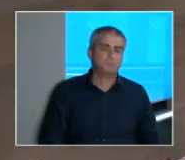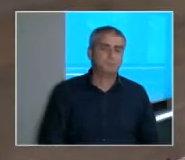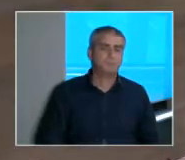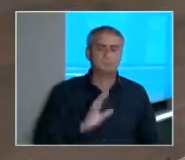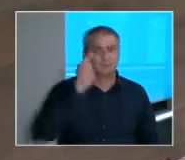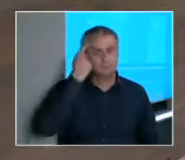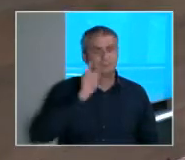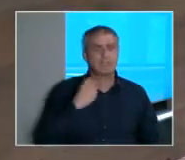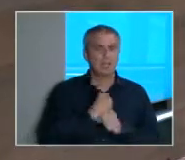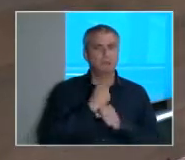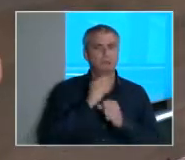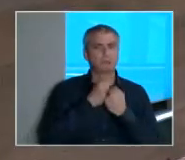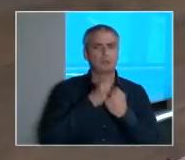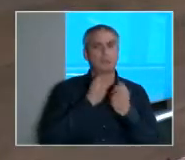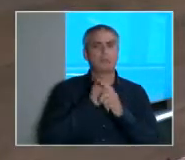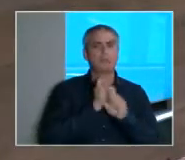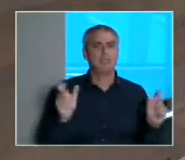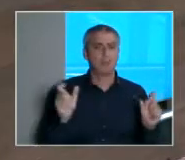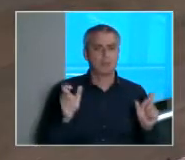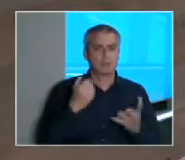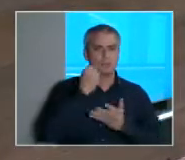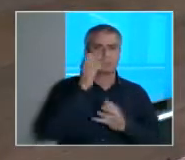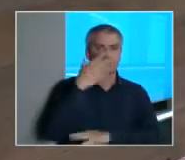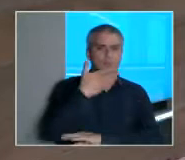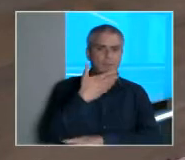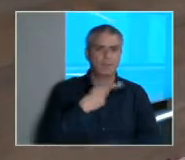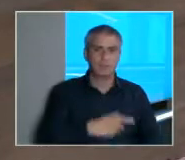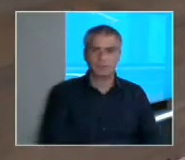אוקיי, מה לדעתך צריך לעשות כדי להתמודד עם הגירעון בתקציב של המדינה?